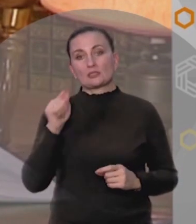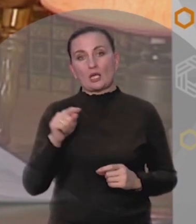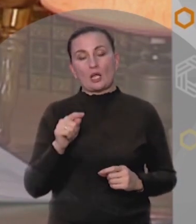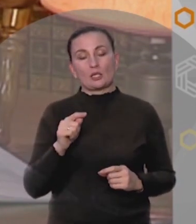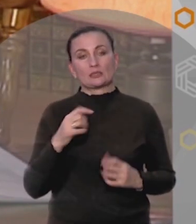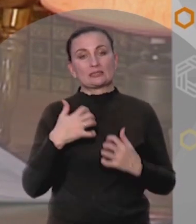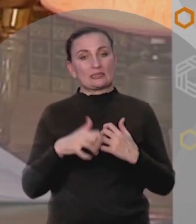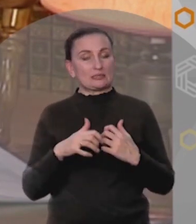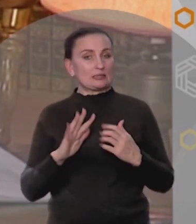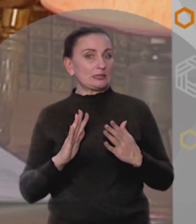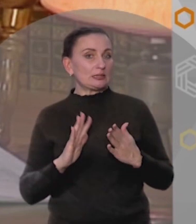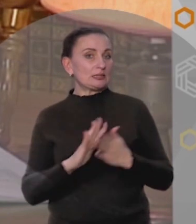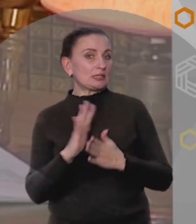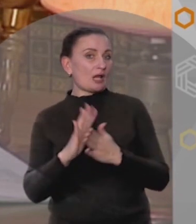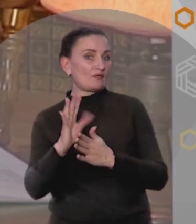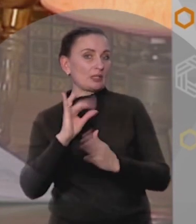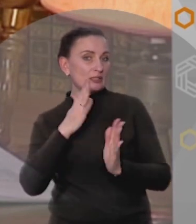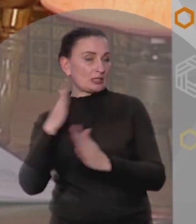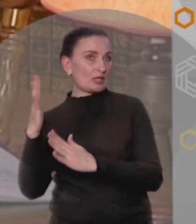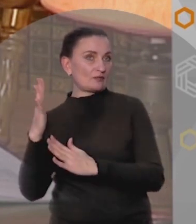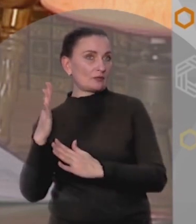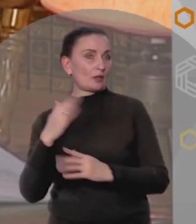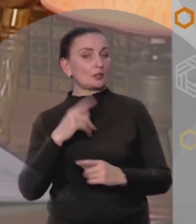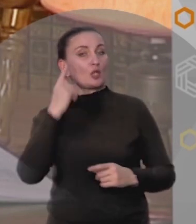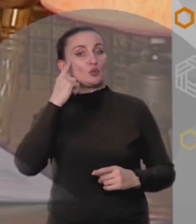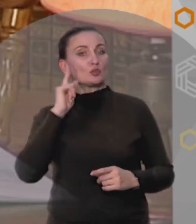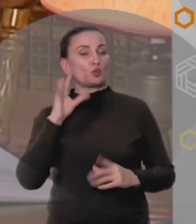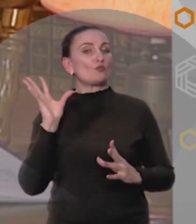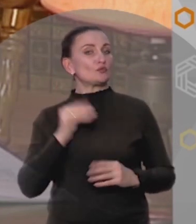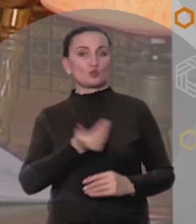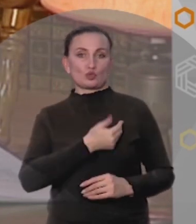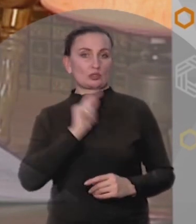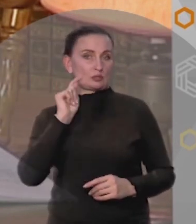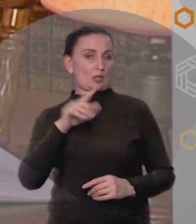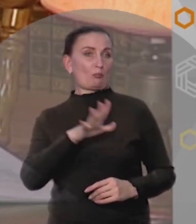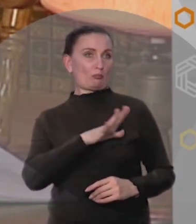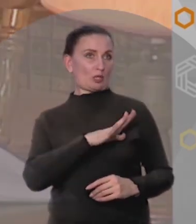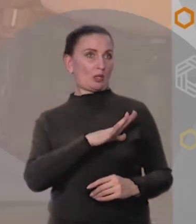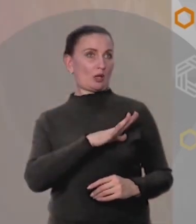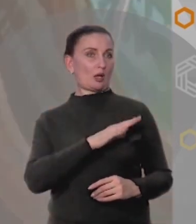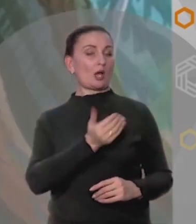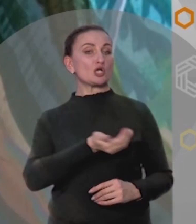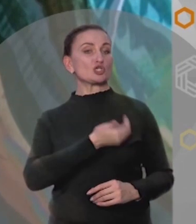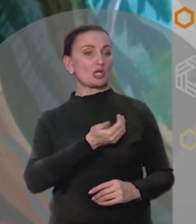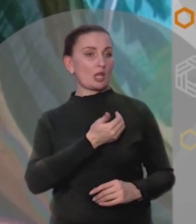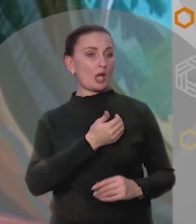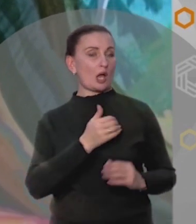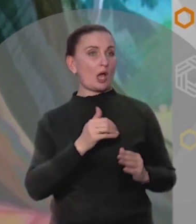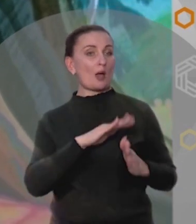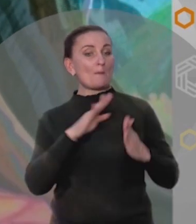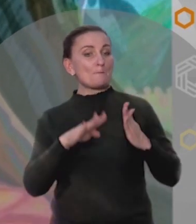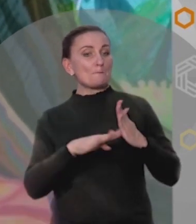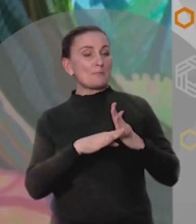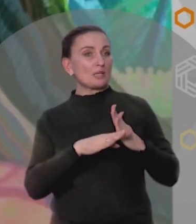помнила, как оказалась среди травы и деревьев. Ей казалось, что она всю жизнь провела в этом лесу. Жила она во